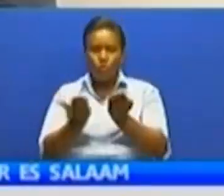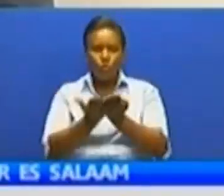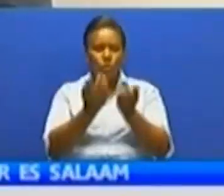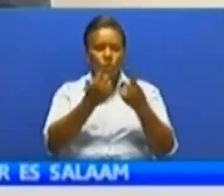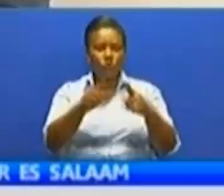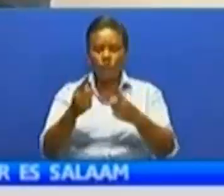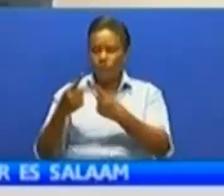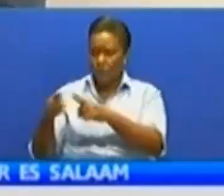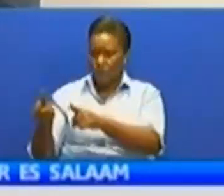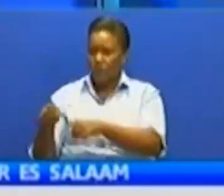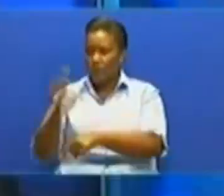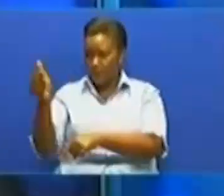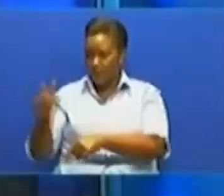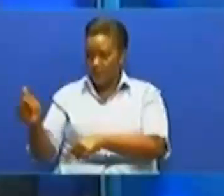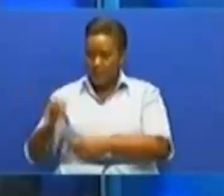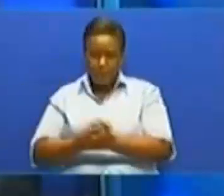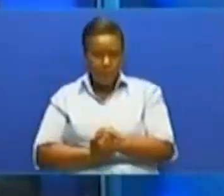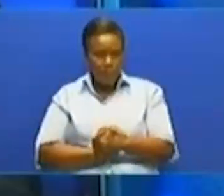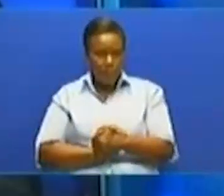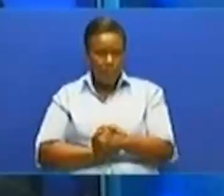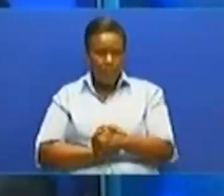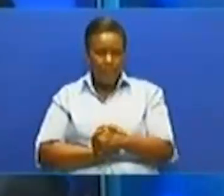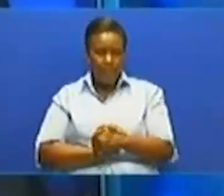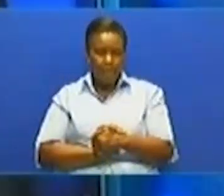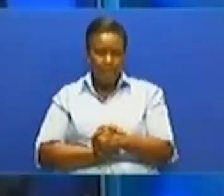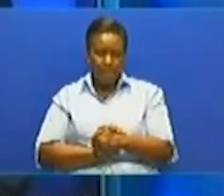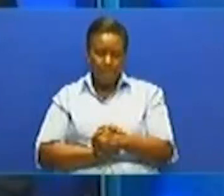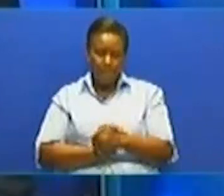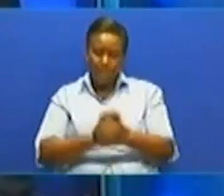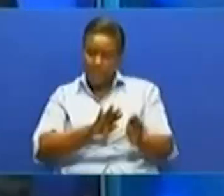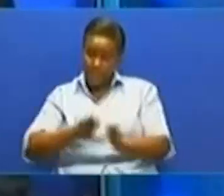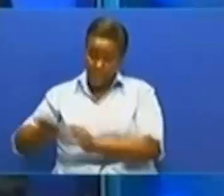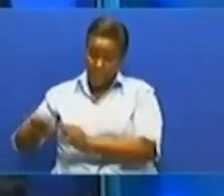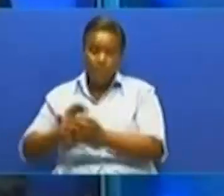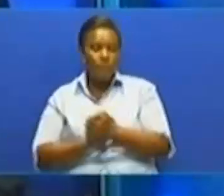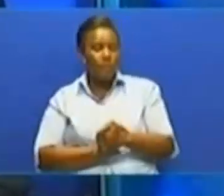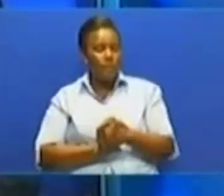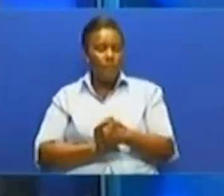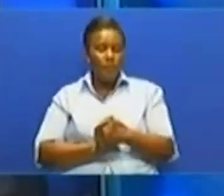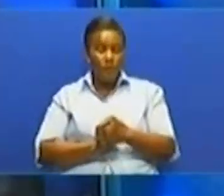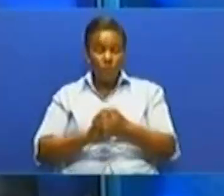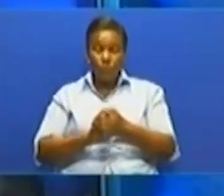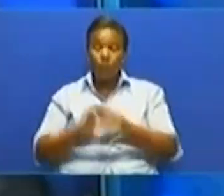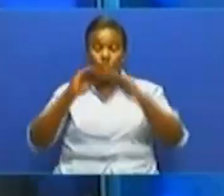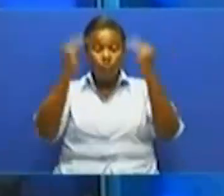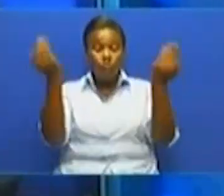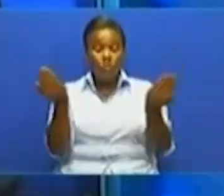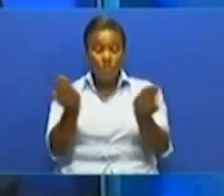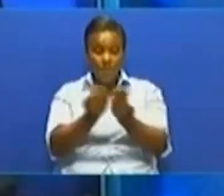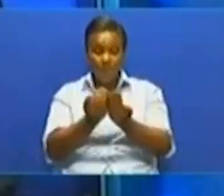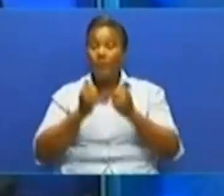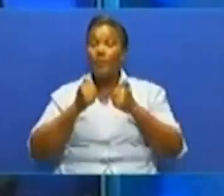hapa nchini. Nambasi dunia usiku wa leo inataraji kushuhudia tukio